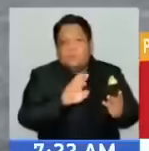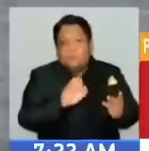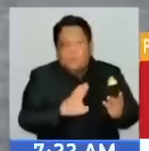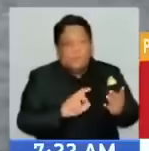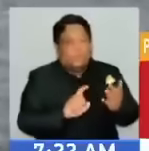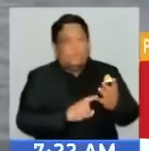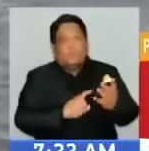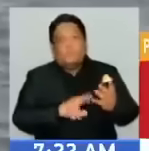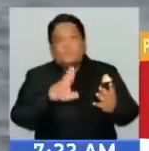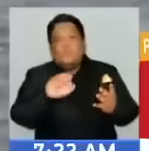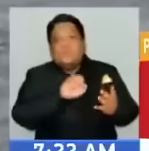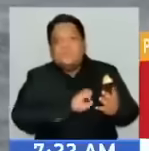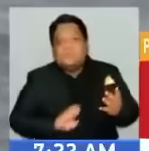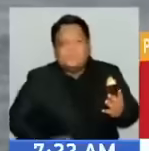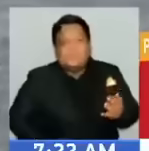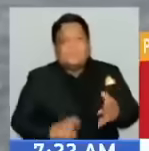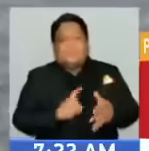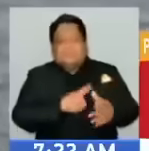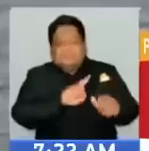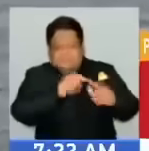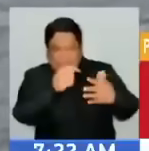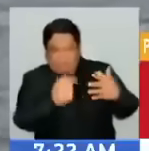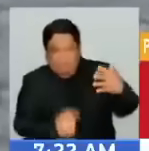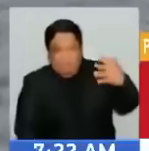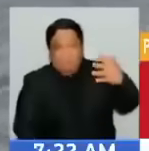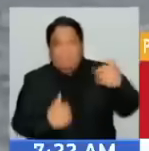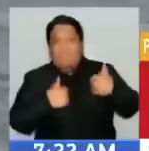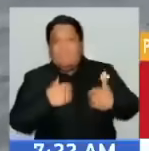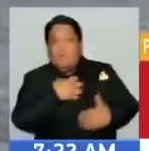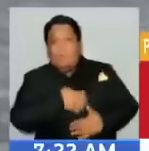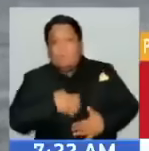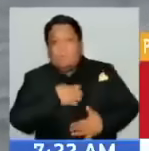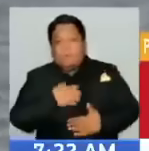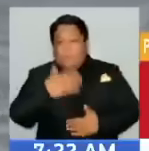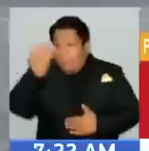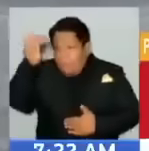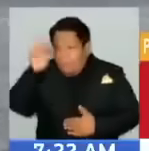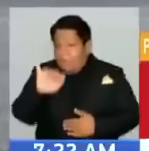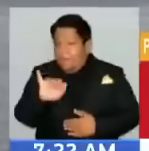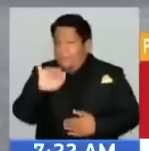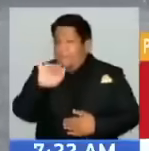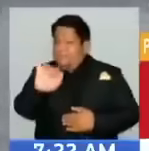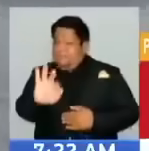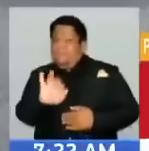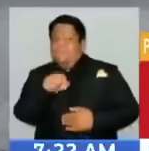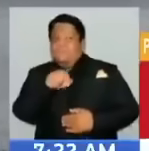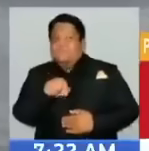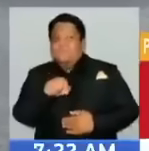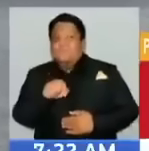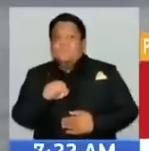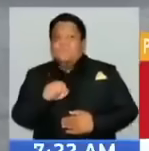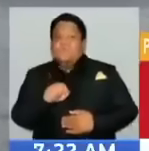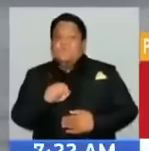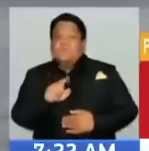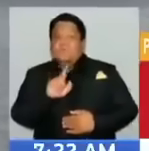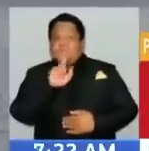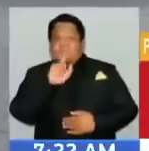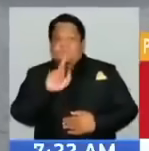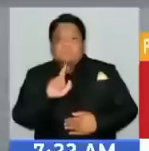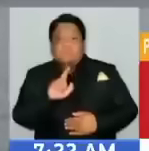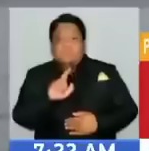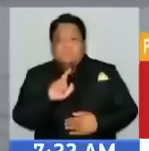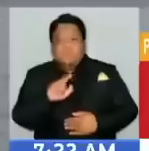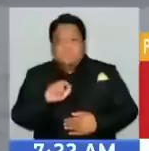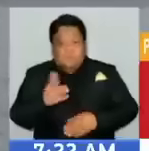Marami pong nagre-reklamo kasi paano naman magpo-function din yung North Harbor at South Harbor na tatambakan nyo yung harap